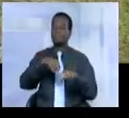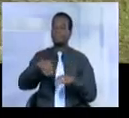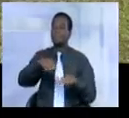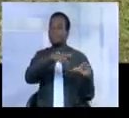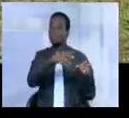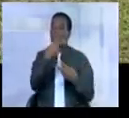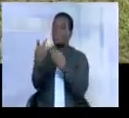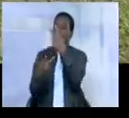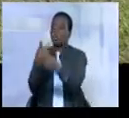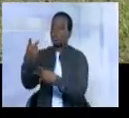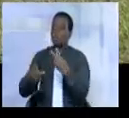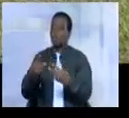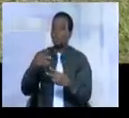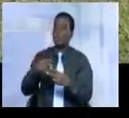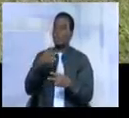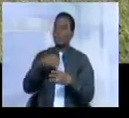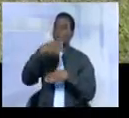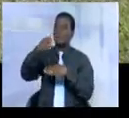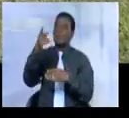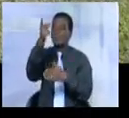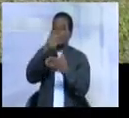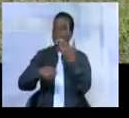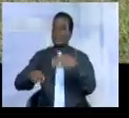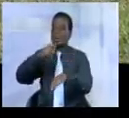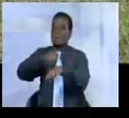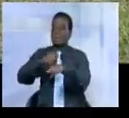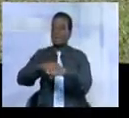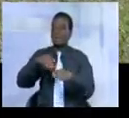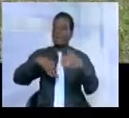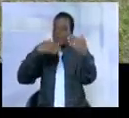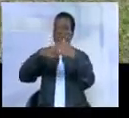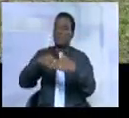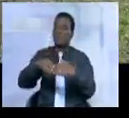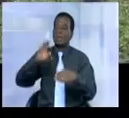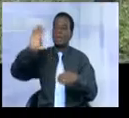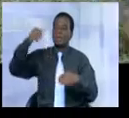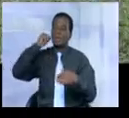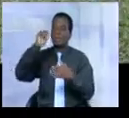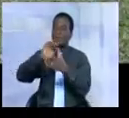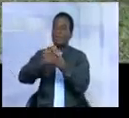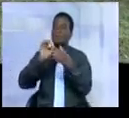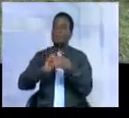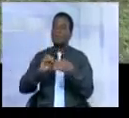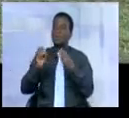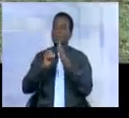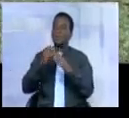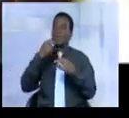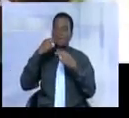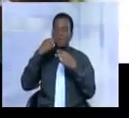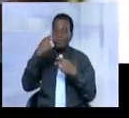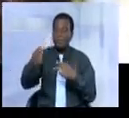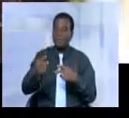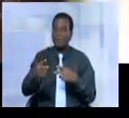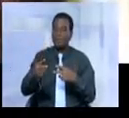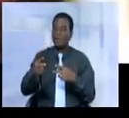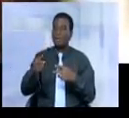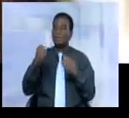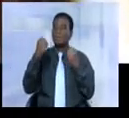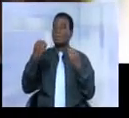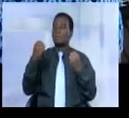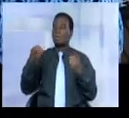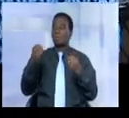déplacement à Bingerville, à peine quelques heures après son arrivée en Côte d'Ivoire, la première dame du Japon a pu découvrir une facette du